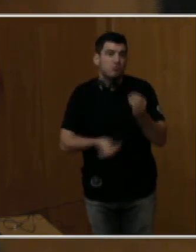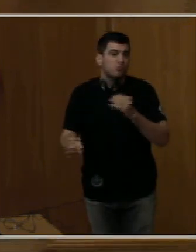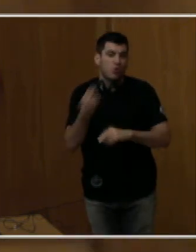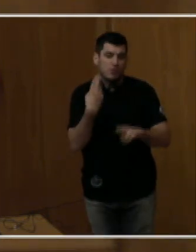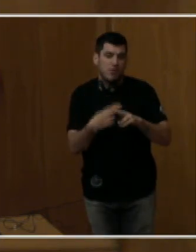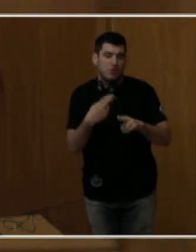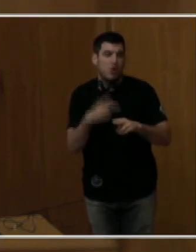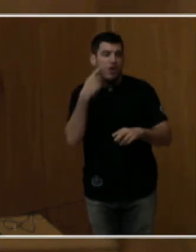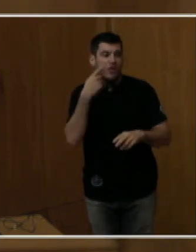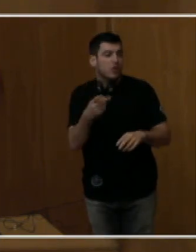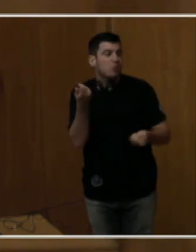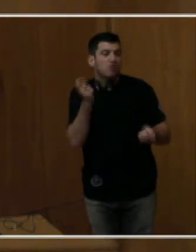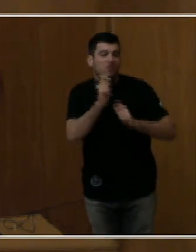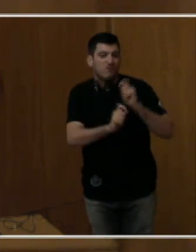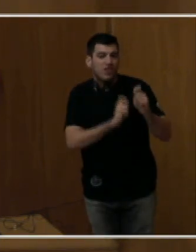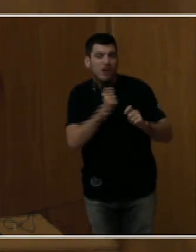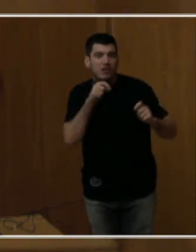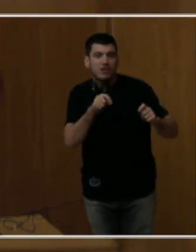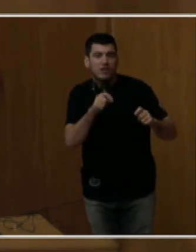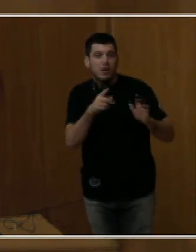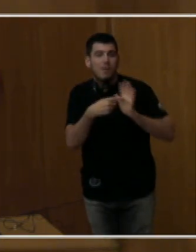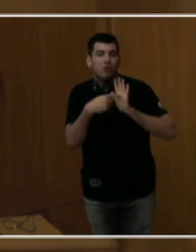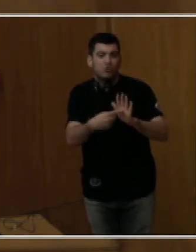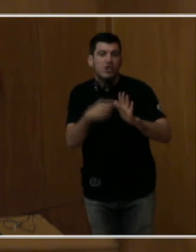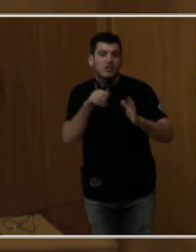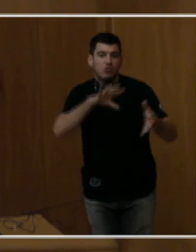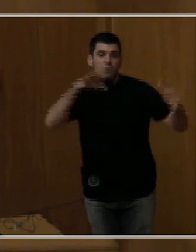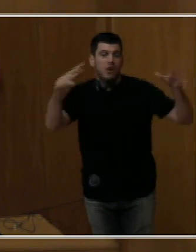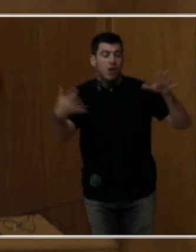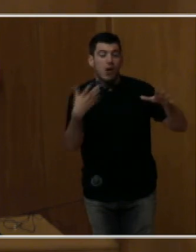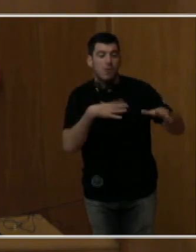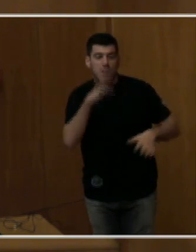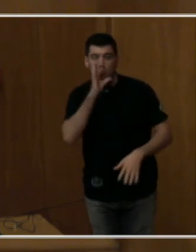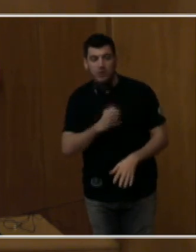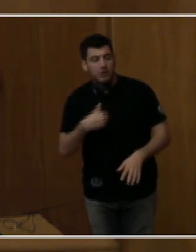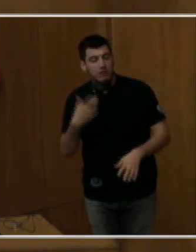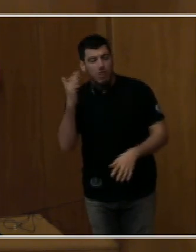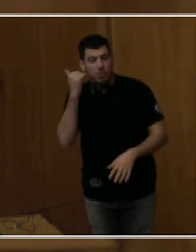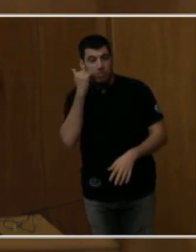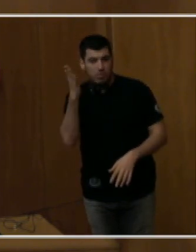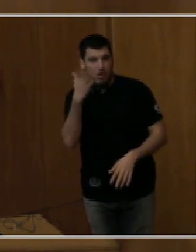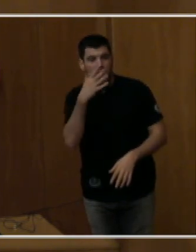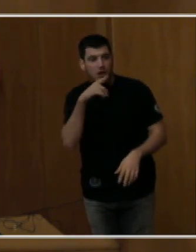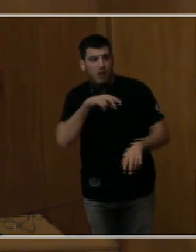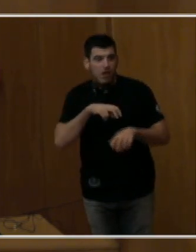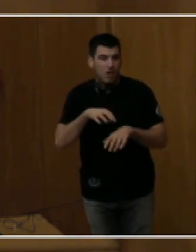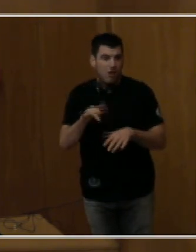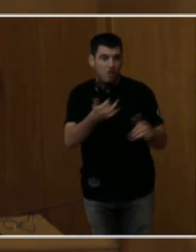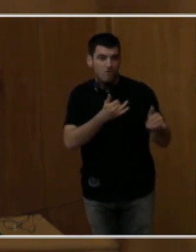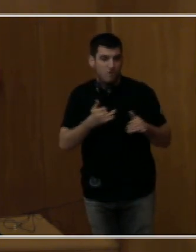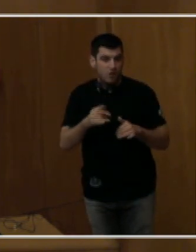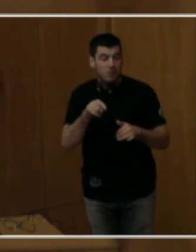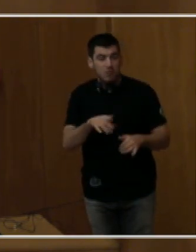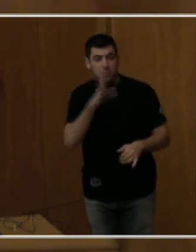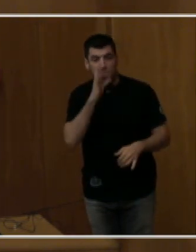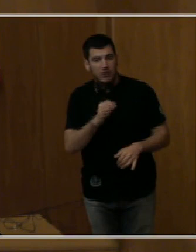πώς στείνεται ένα σύγχρονο Πλανητάριο. Εμένα με είχε συνεπάρει η βόλτα μας και πιστεύω ότι θα κάνει και σε εσάς.